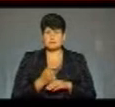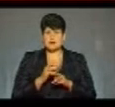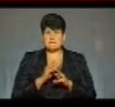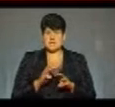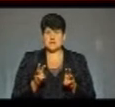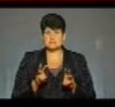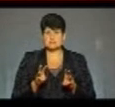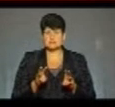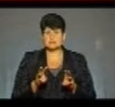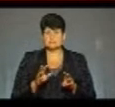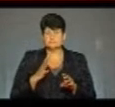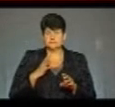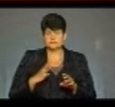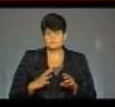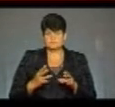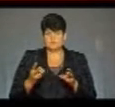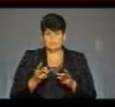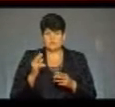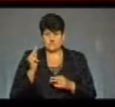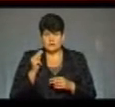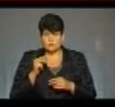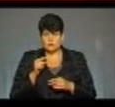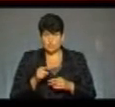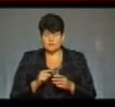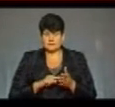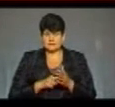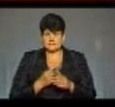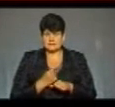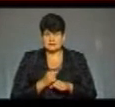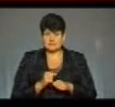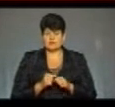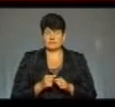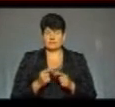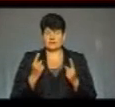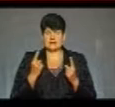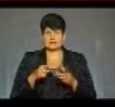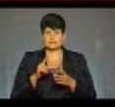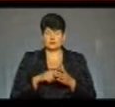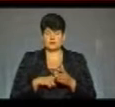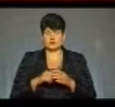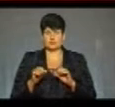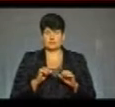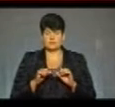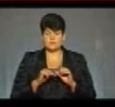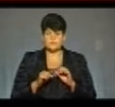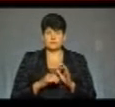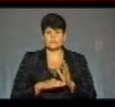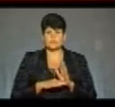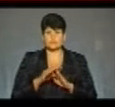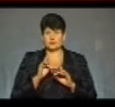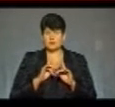прем'єр-міністр буде змушений швидко вчитися, так? Бо для цього його спонукає і досить висока довіра і до парламенту, і до уряду, взагалі до